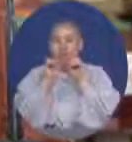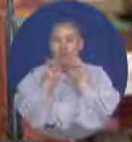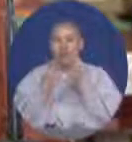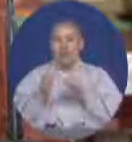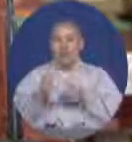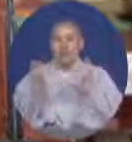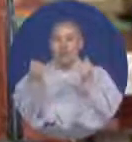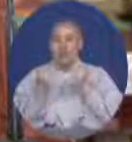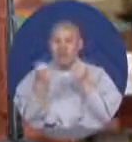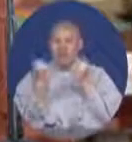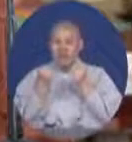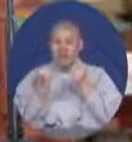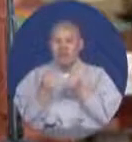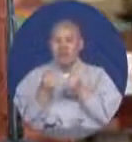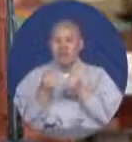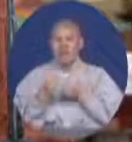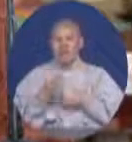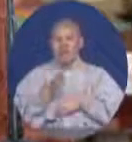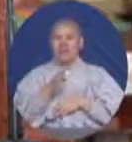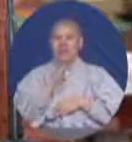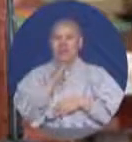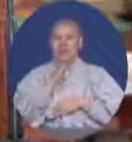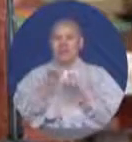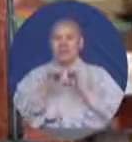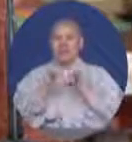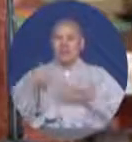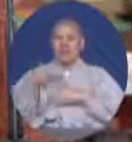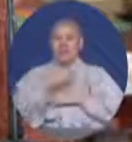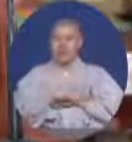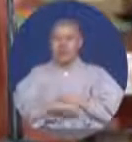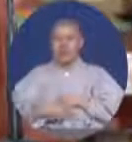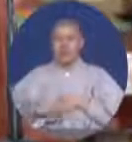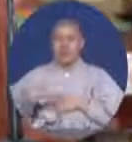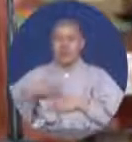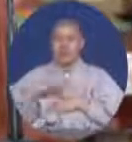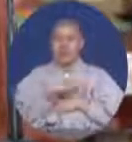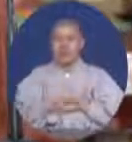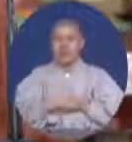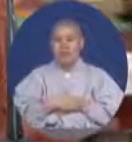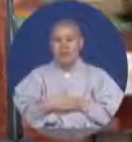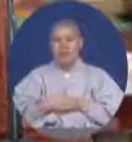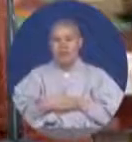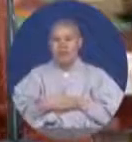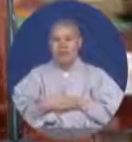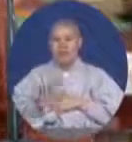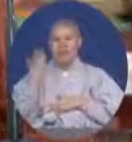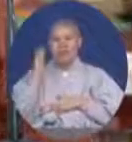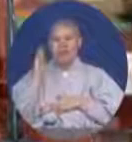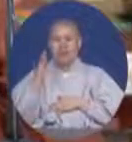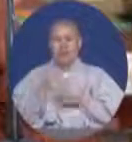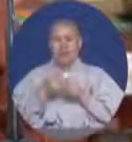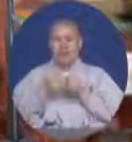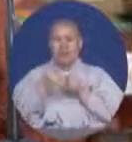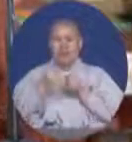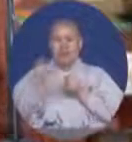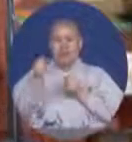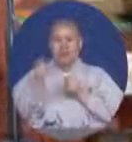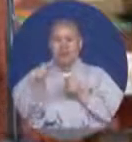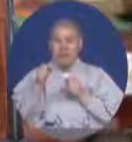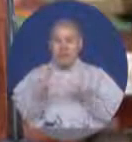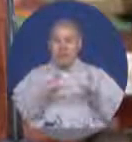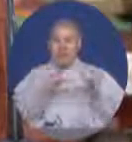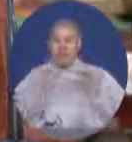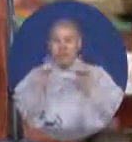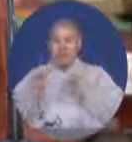건강. 아이고 참 이 사람 몸이라는 게요. 이게 요즘 뭐 오래 산다고